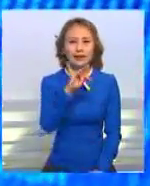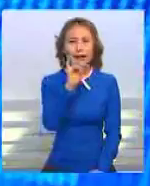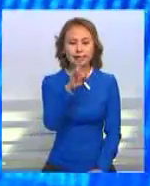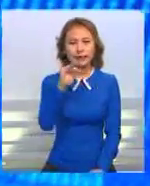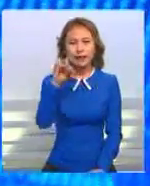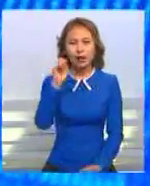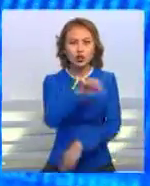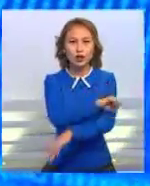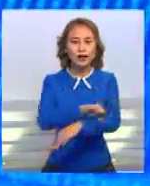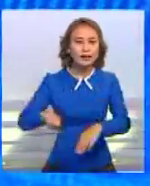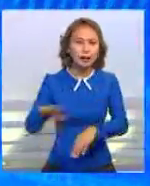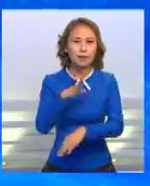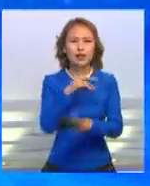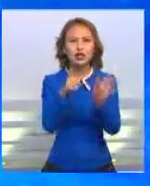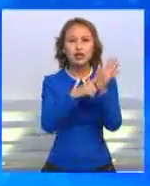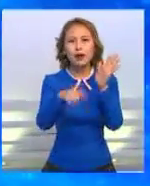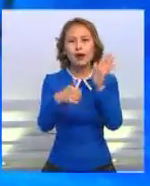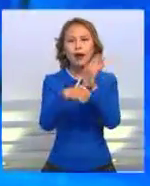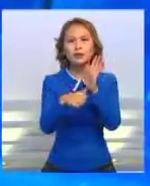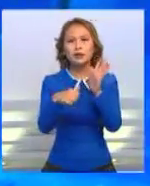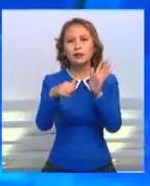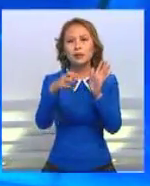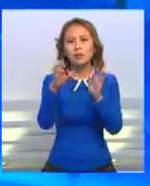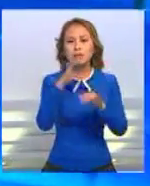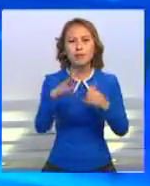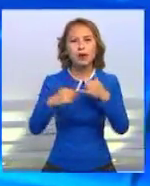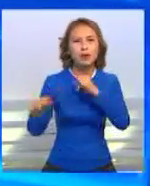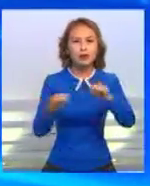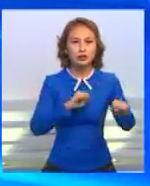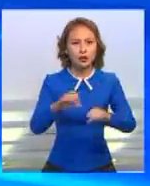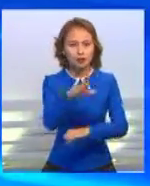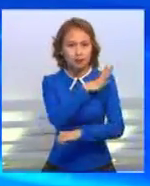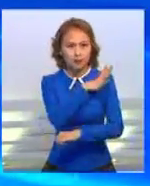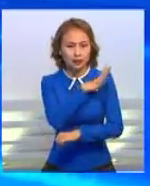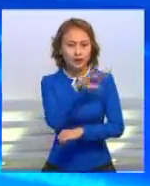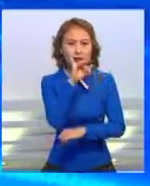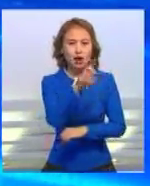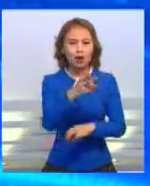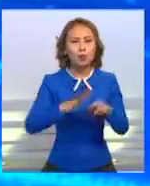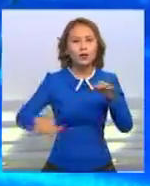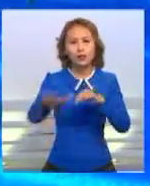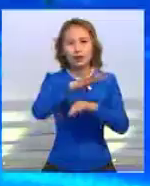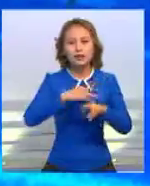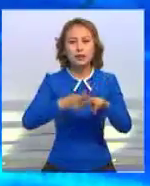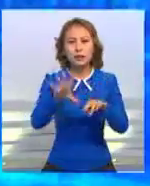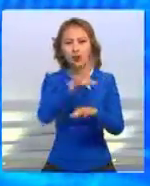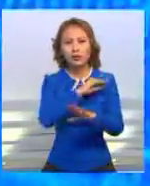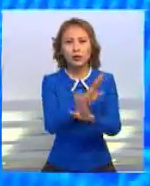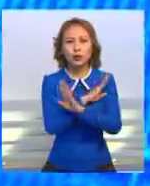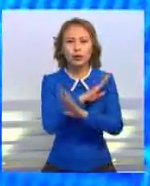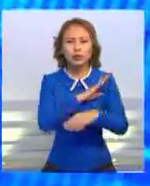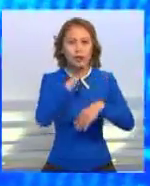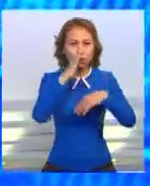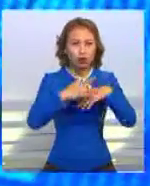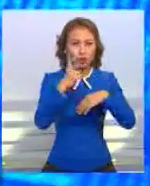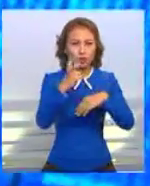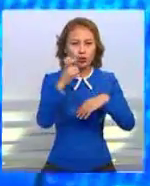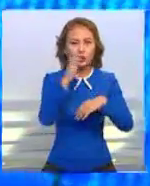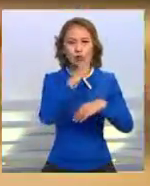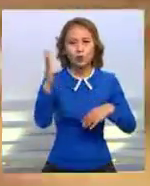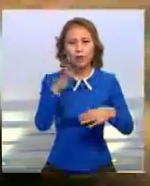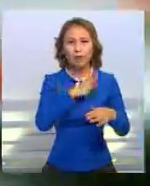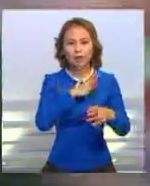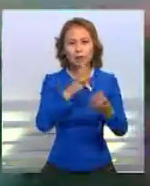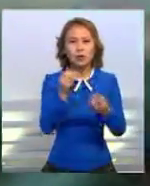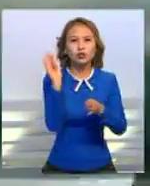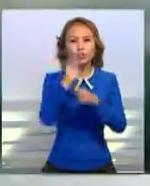Иран мен Ирак шекарасының маңында 7,6 балдық жойқын жер сілкінісі болып, Иран аумағында қаза тапқандардың саны 200-ге